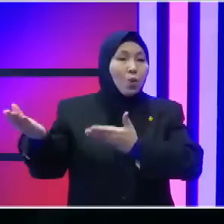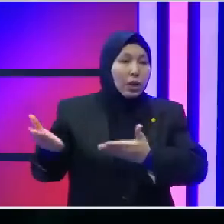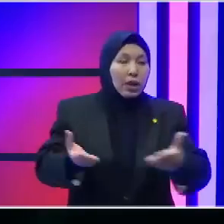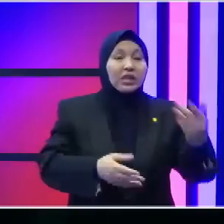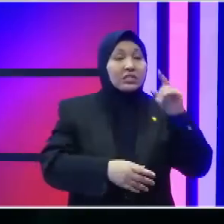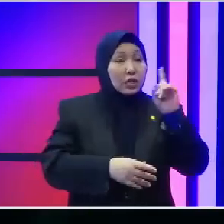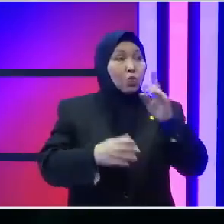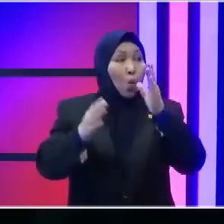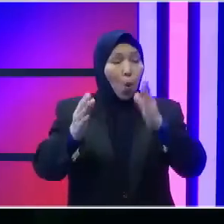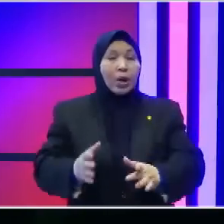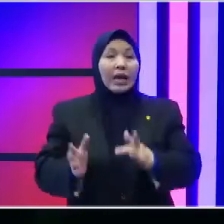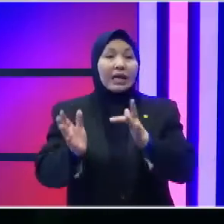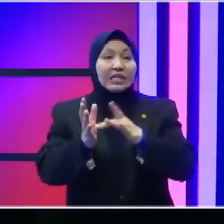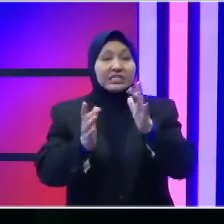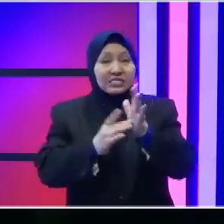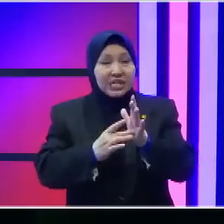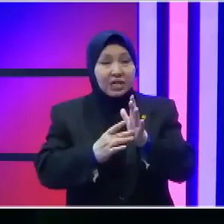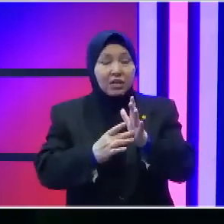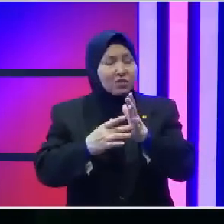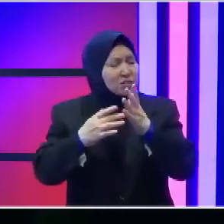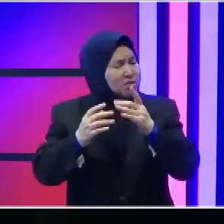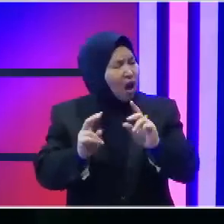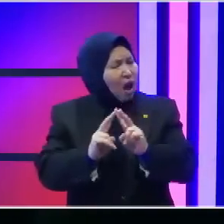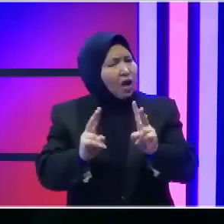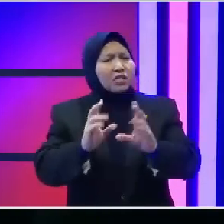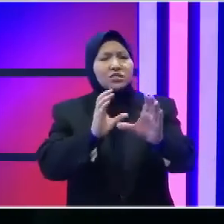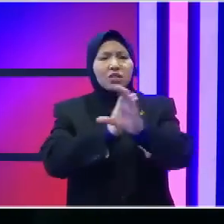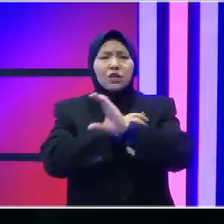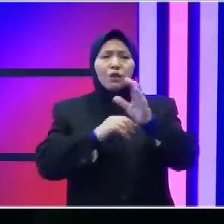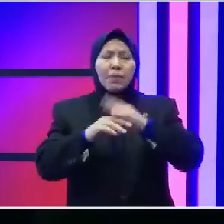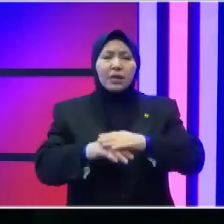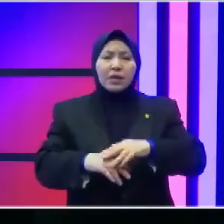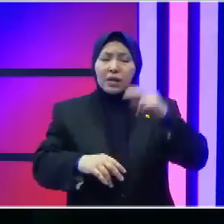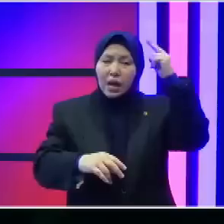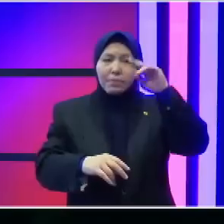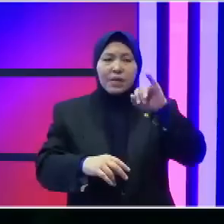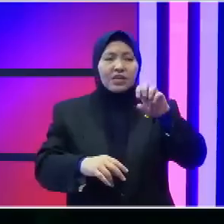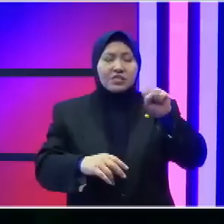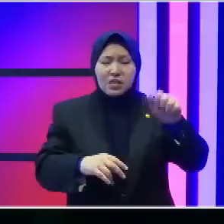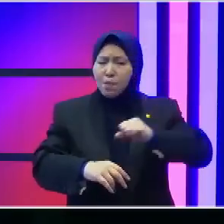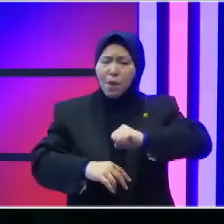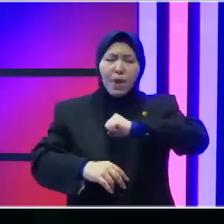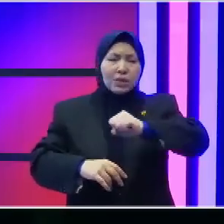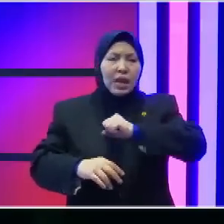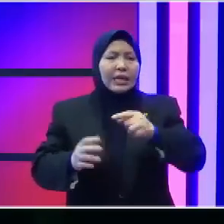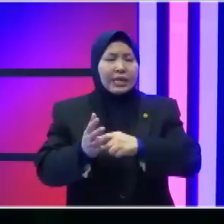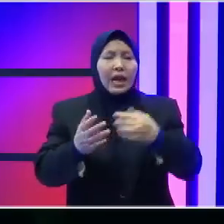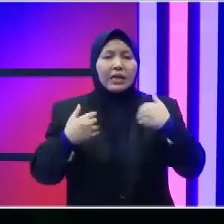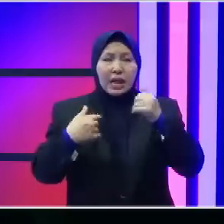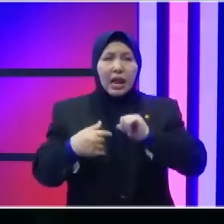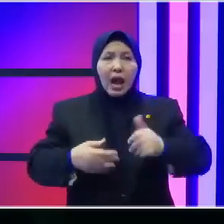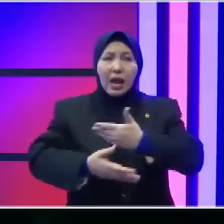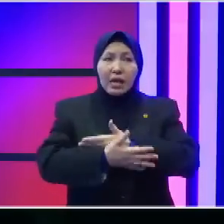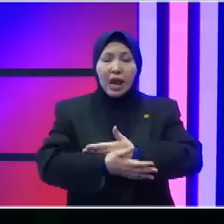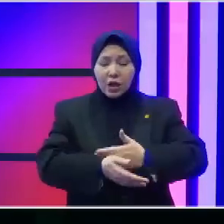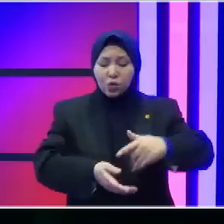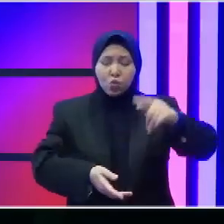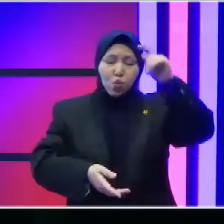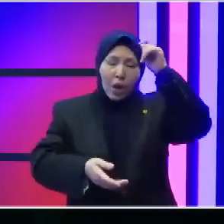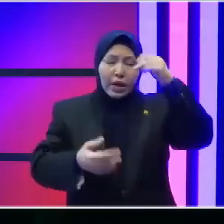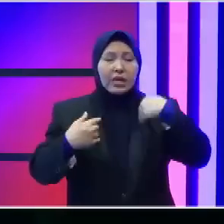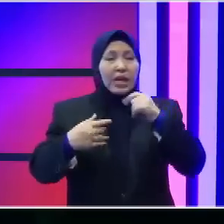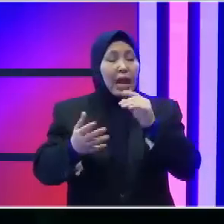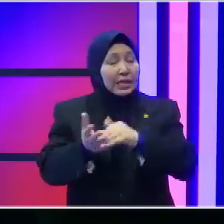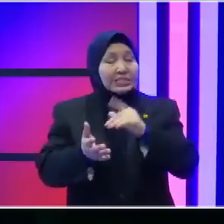Satu, orang Kristian terlampau cinta sangat pada Nabi Isa, berbantah bahawa ini adalah anak Tuhan. Tapi ada satu lagi kumpulan,